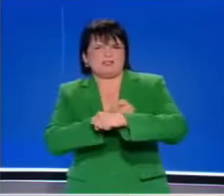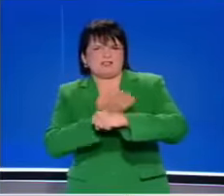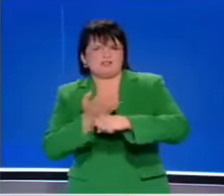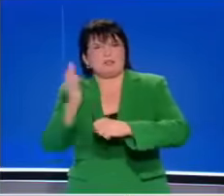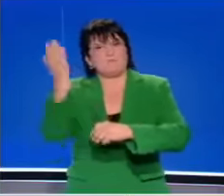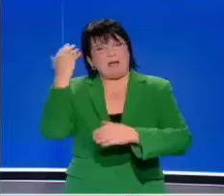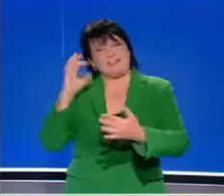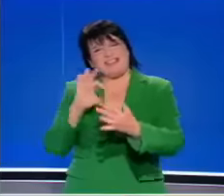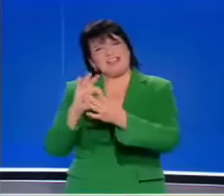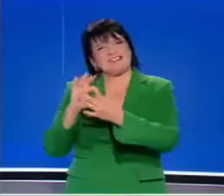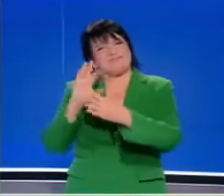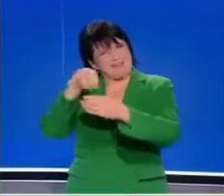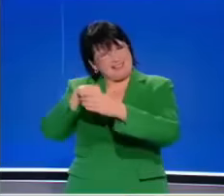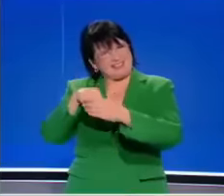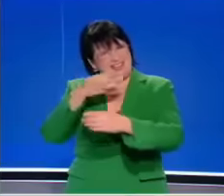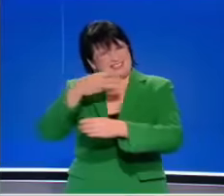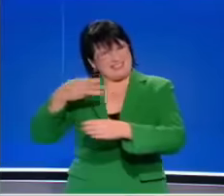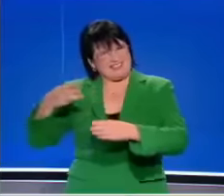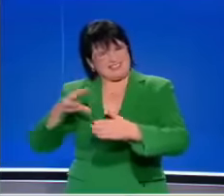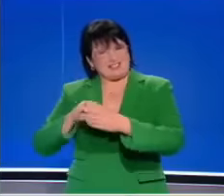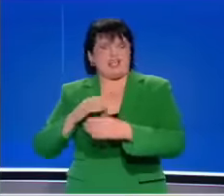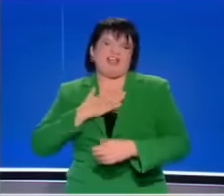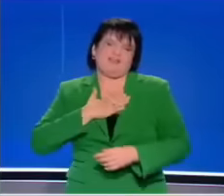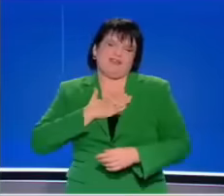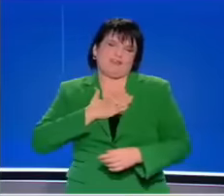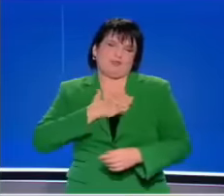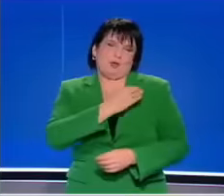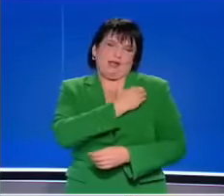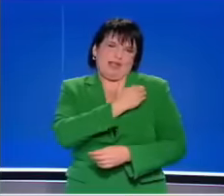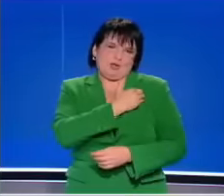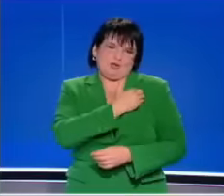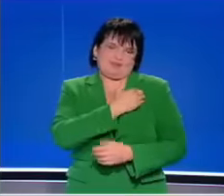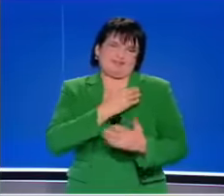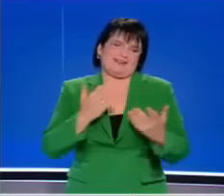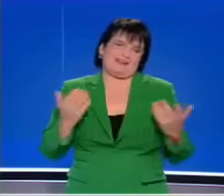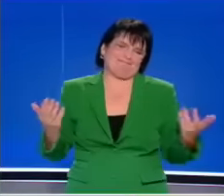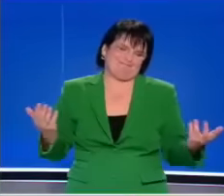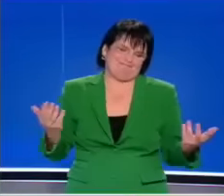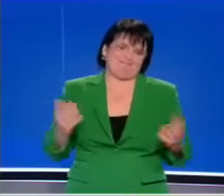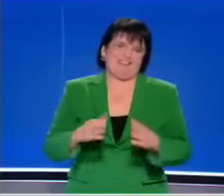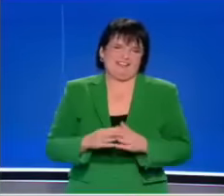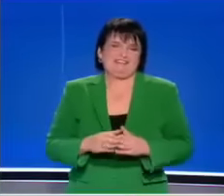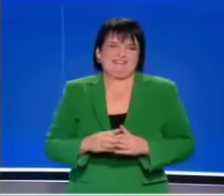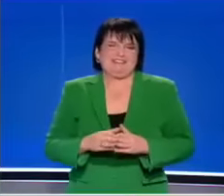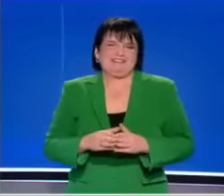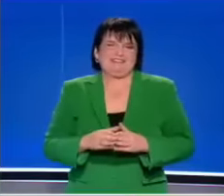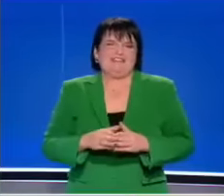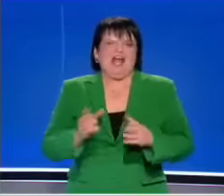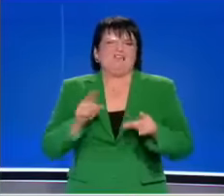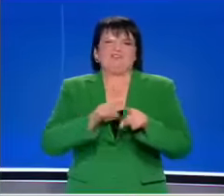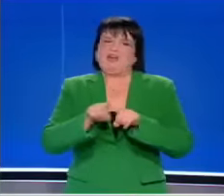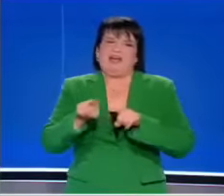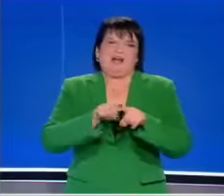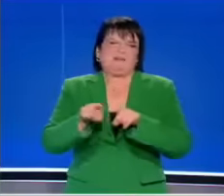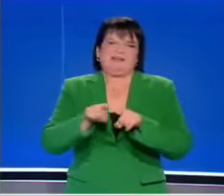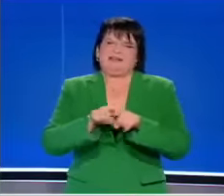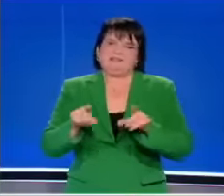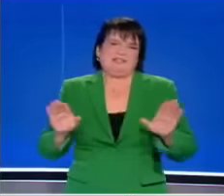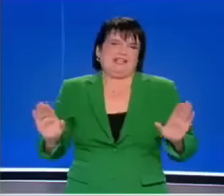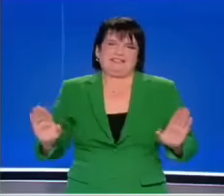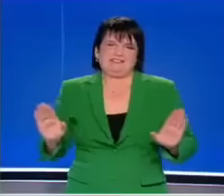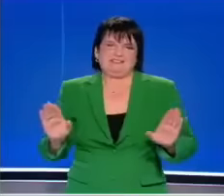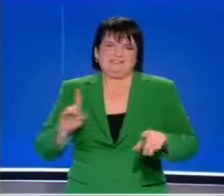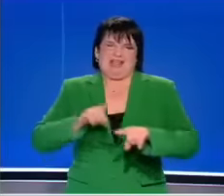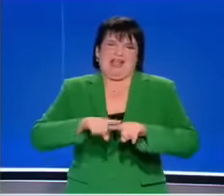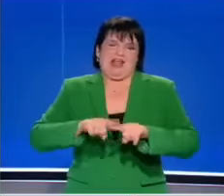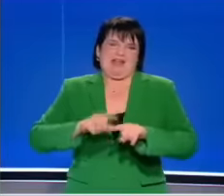σύντροφος ε ευχαριστώ πάρα πολύ για την ερώτηση αλλά δεν νομίζω ότι αφορά ε σε κανέναν